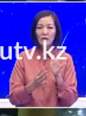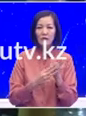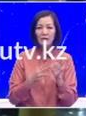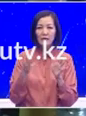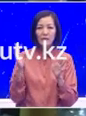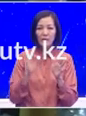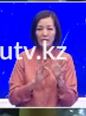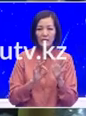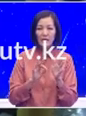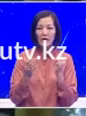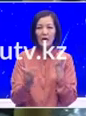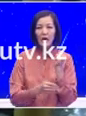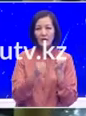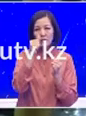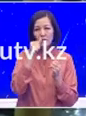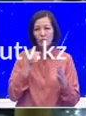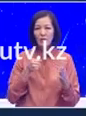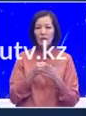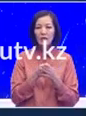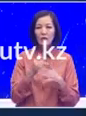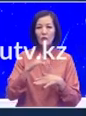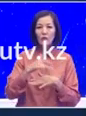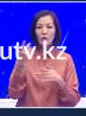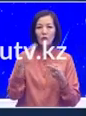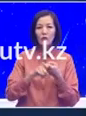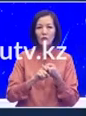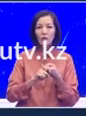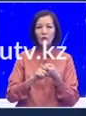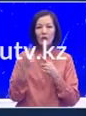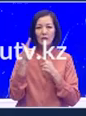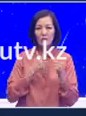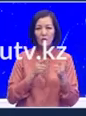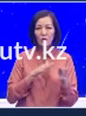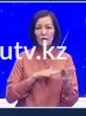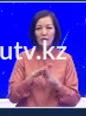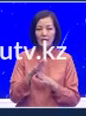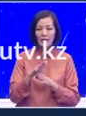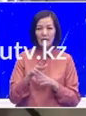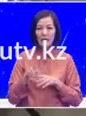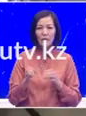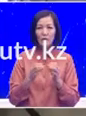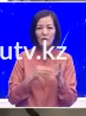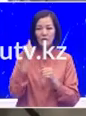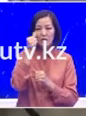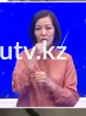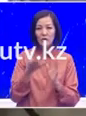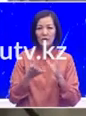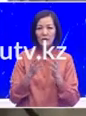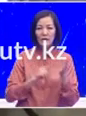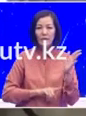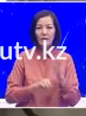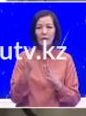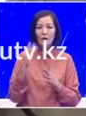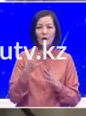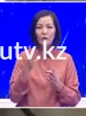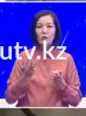отыр. Ай соңына дейін олар көп қабатты үйлерге жылу беруге толық дайын болмақ. Жалпы 2018 жылдан бері аумақта 34 жылу